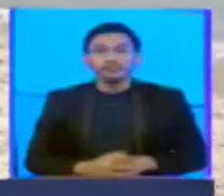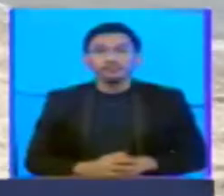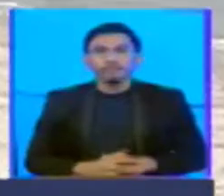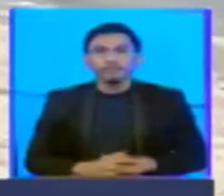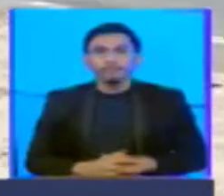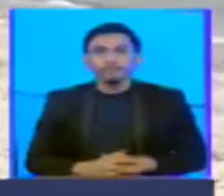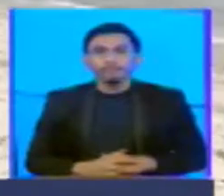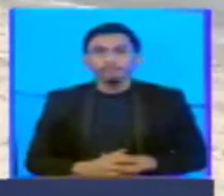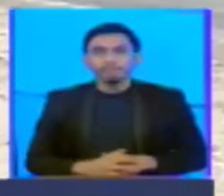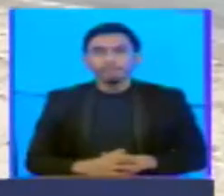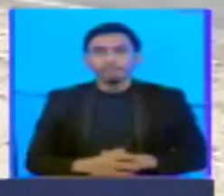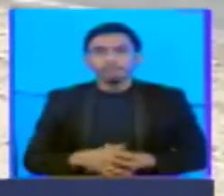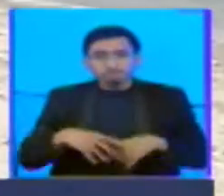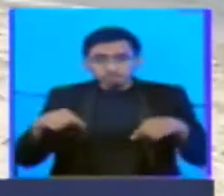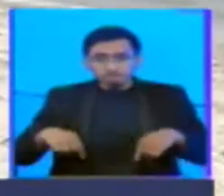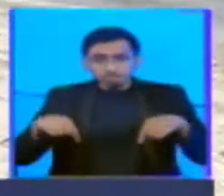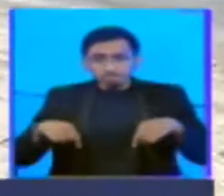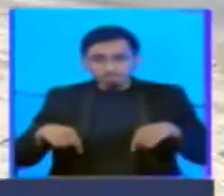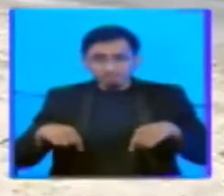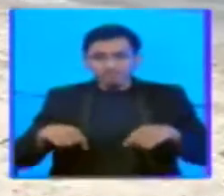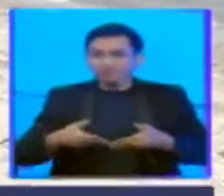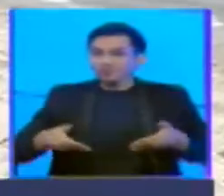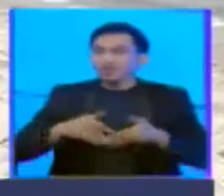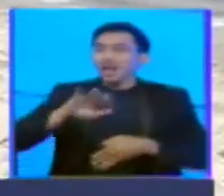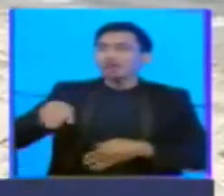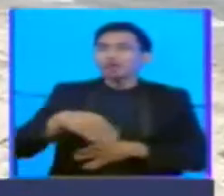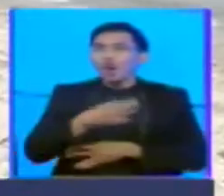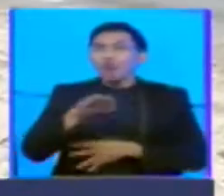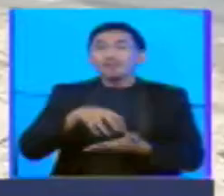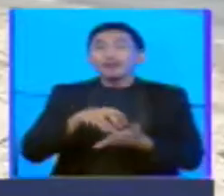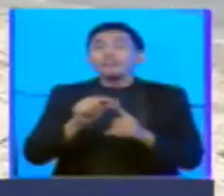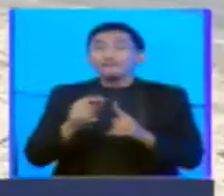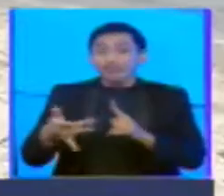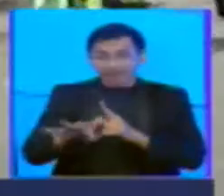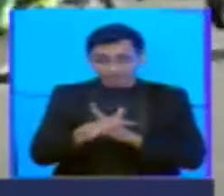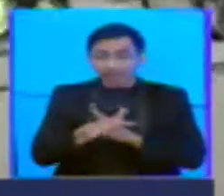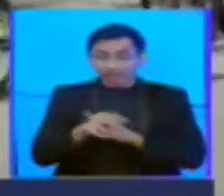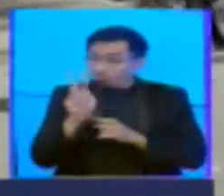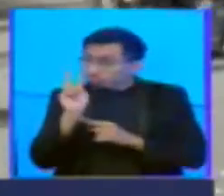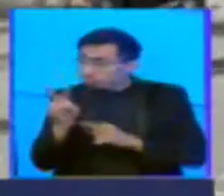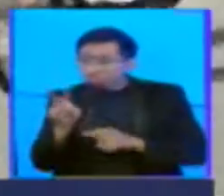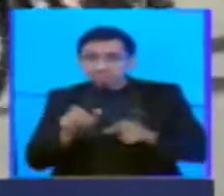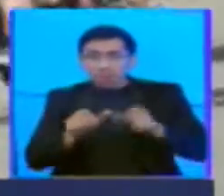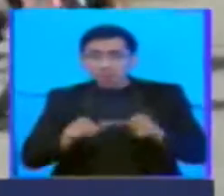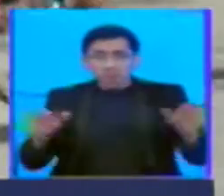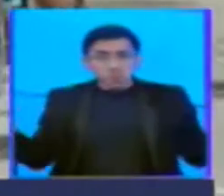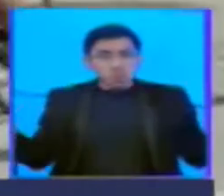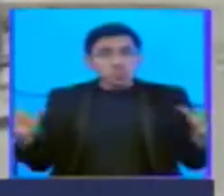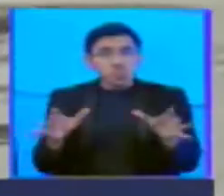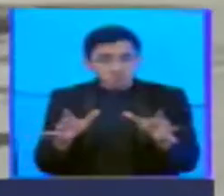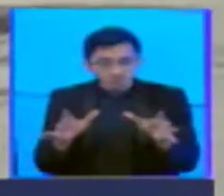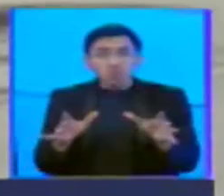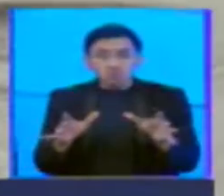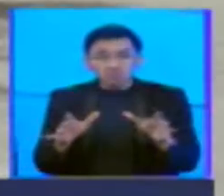Oh ya pemirsa untuk saat ini di Taman Impian Jaya Ancol tepatnya di area pantai terpantau cukup ramai oleh pengunjung yang memilih menghabiskan akhir pekannya